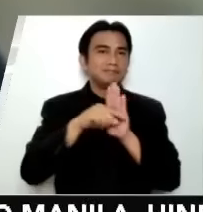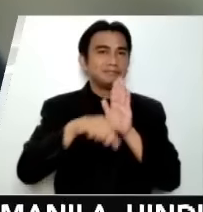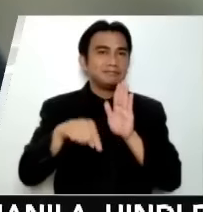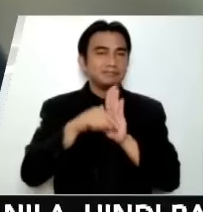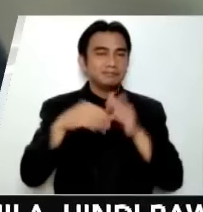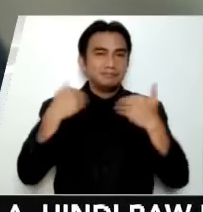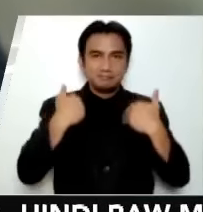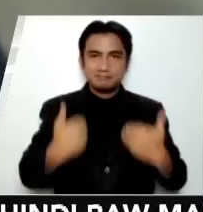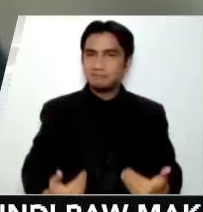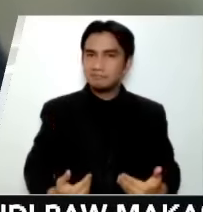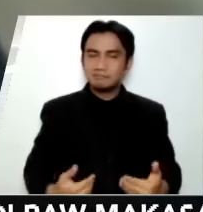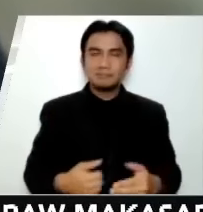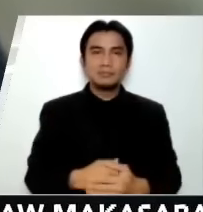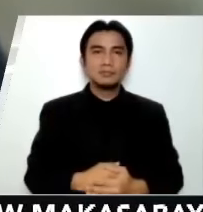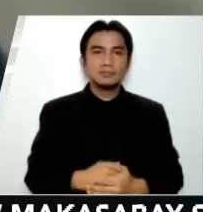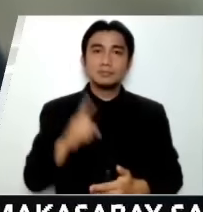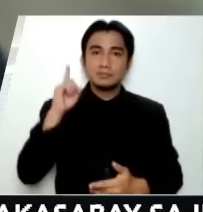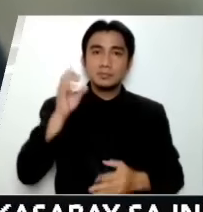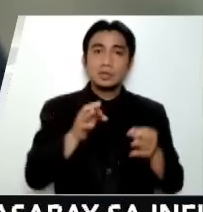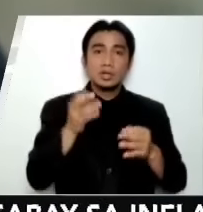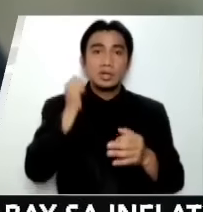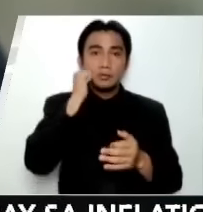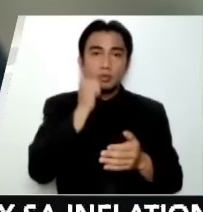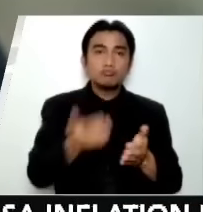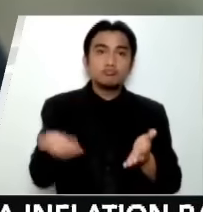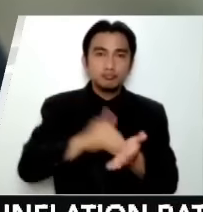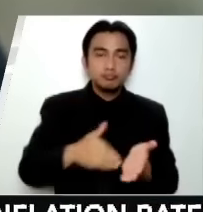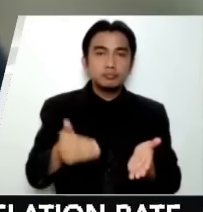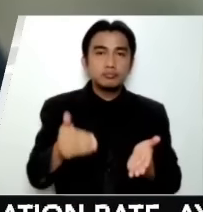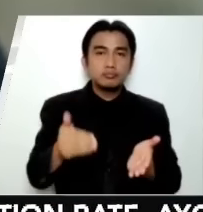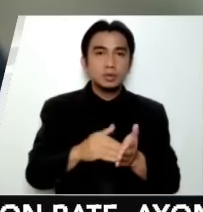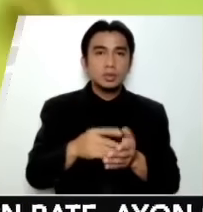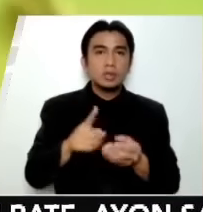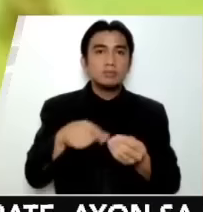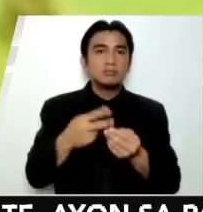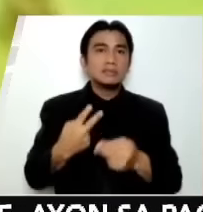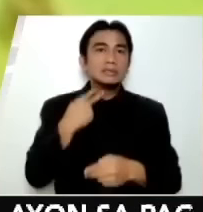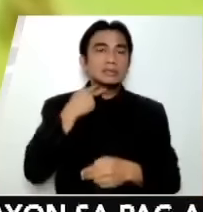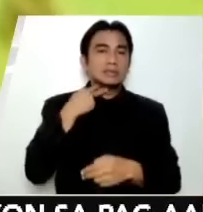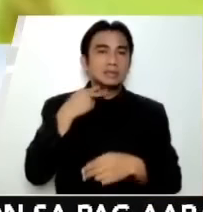yan So magbabara yung ugat mo rin sa brain Pwede ka rin magka-album